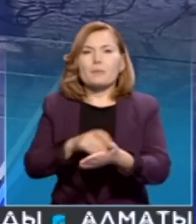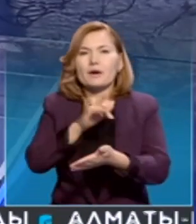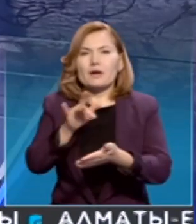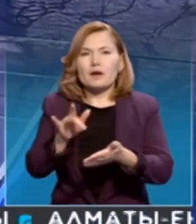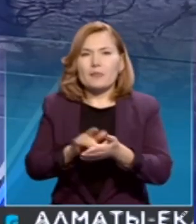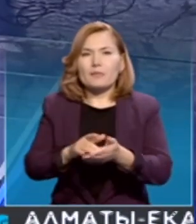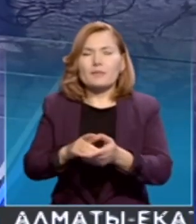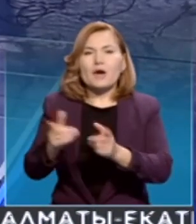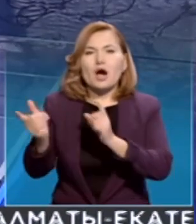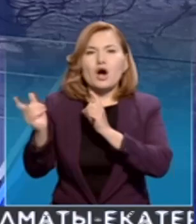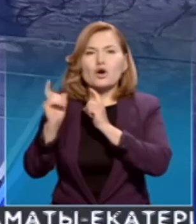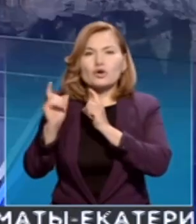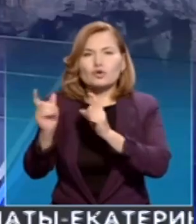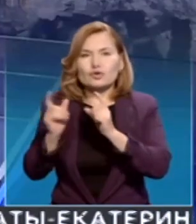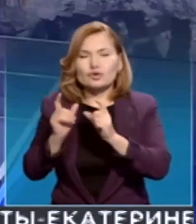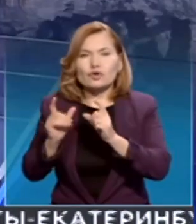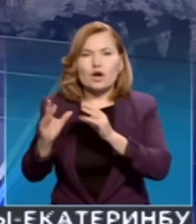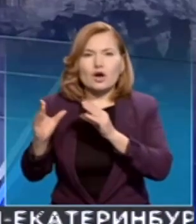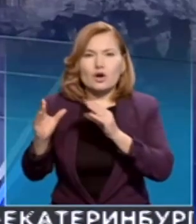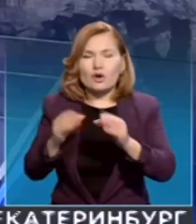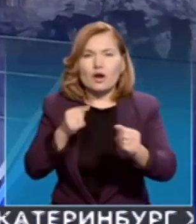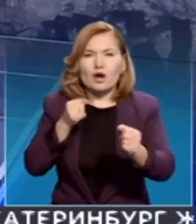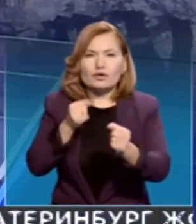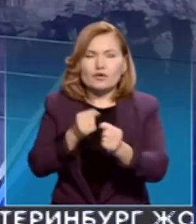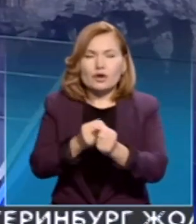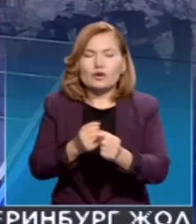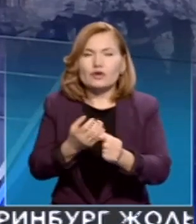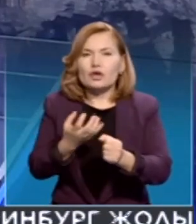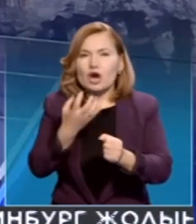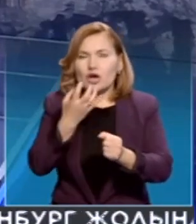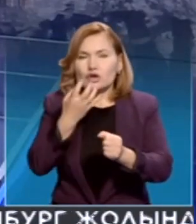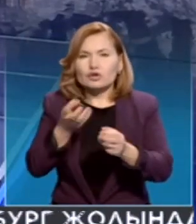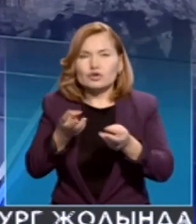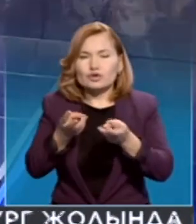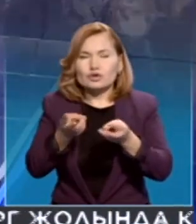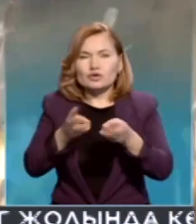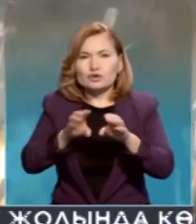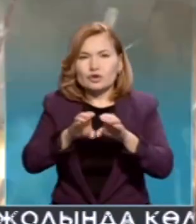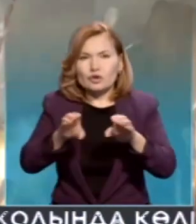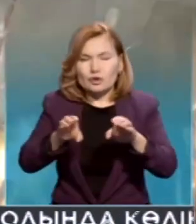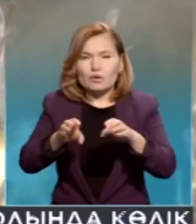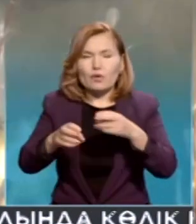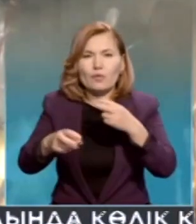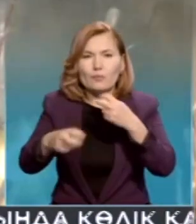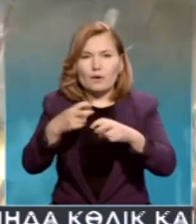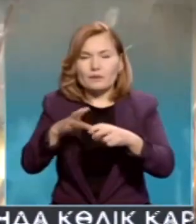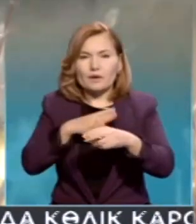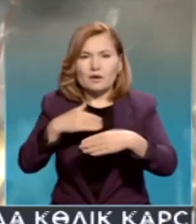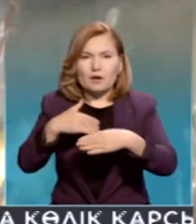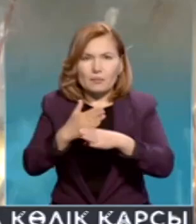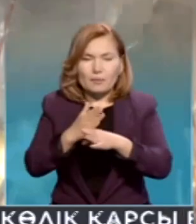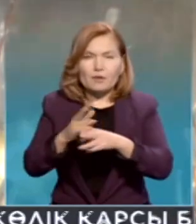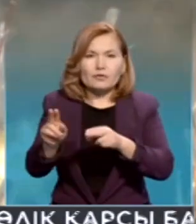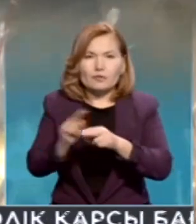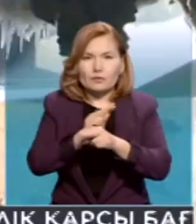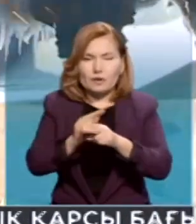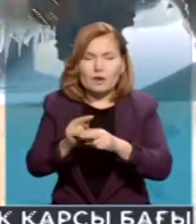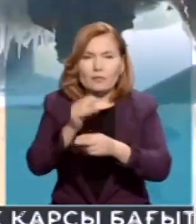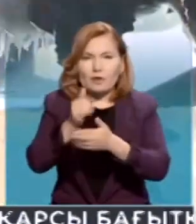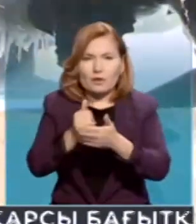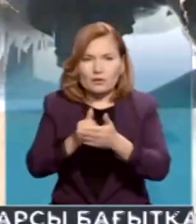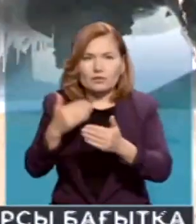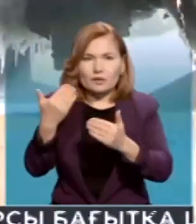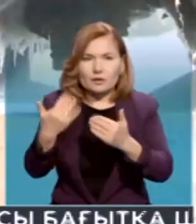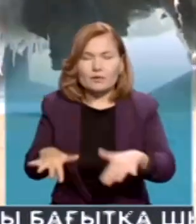Қарағандыда жүк көлігі майыстырып кеткен жылу магистралінің құбыры қалпына келтірілді. Мамандар ақау болған жерді дәнекерледі. Таңғы сағат